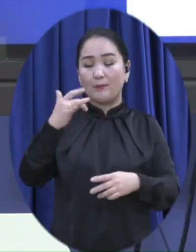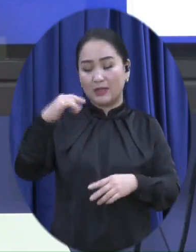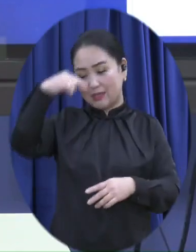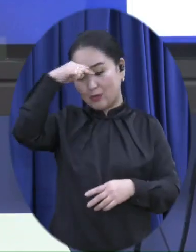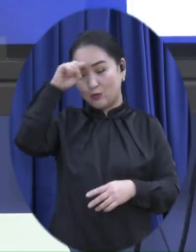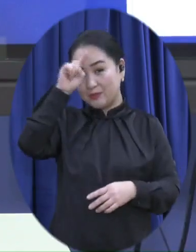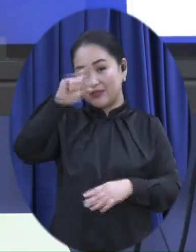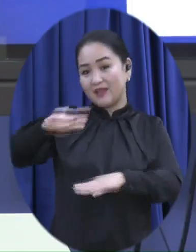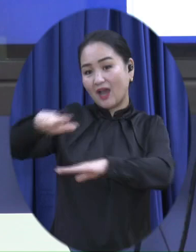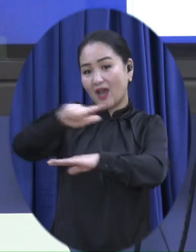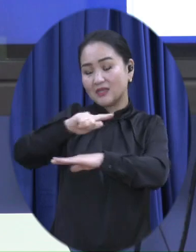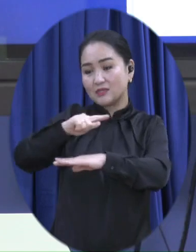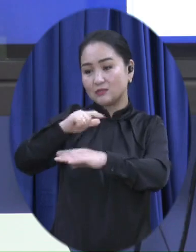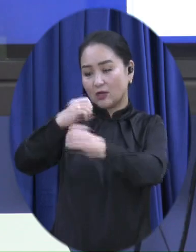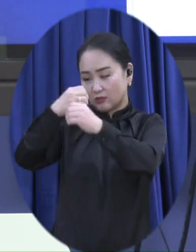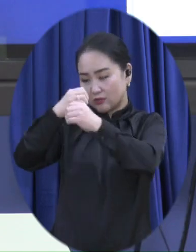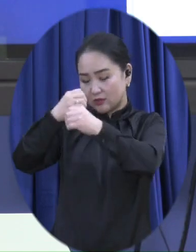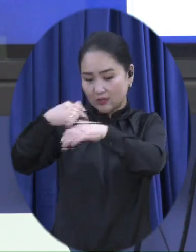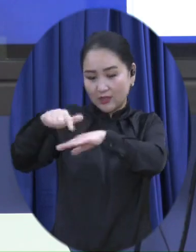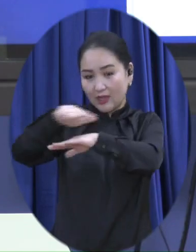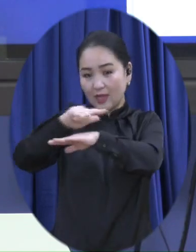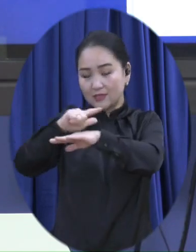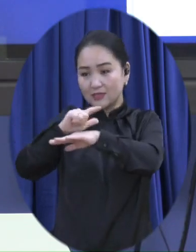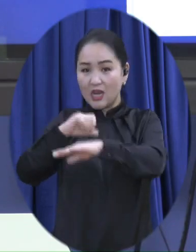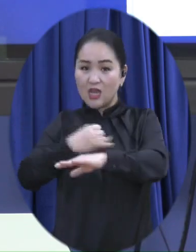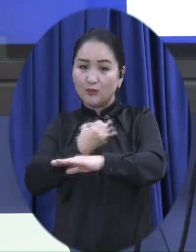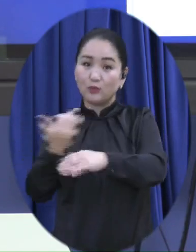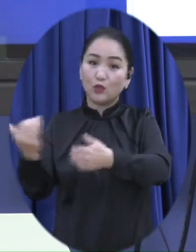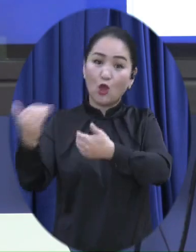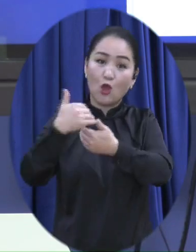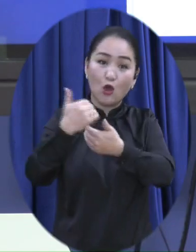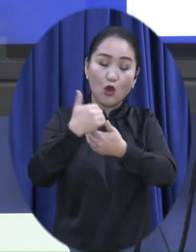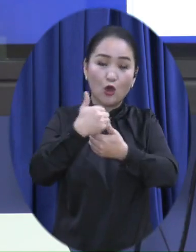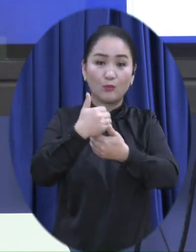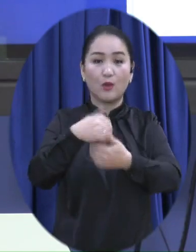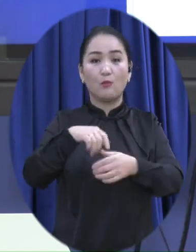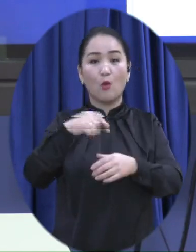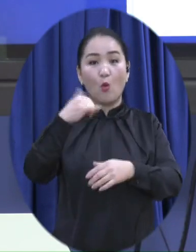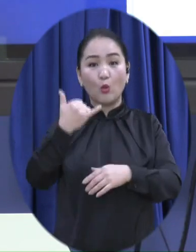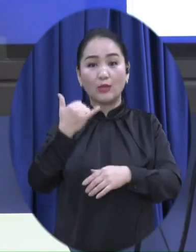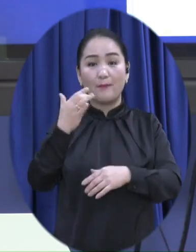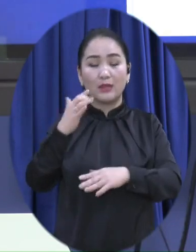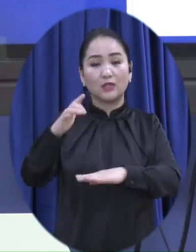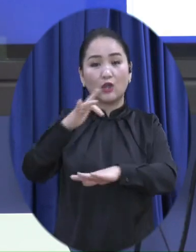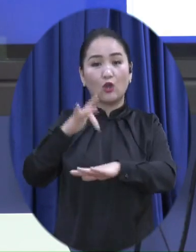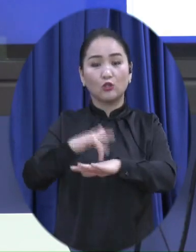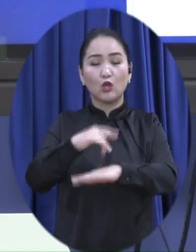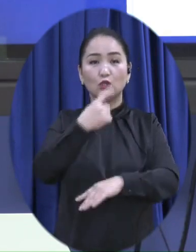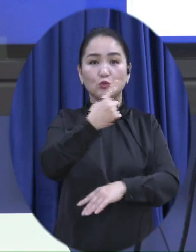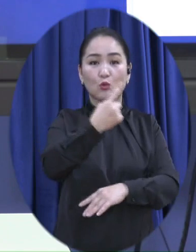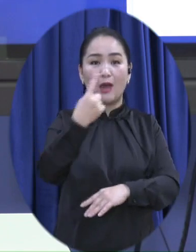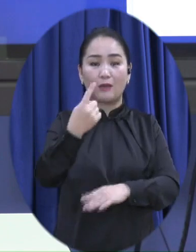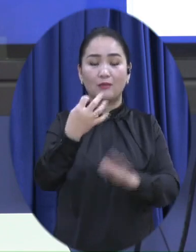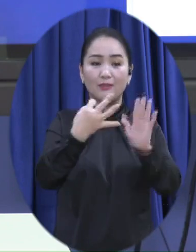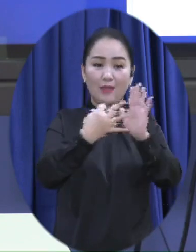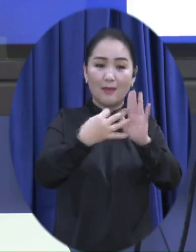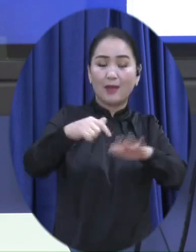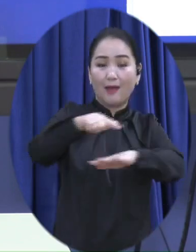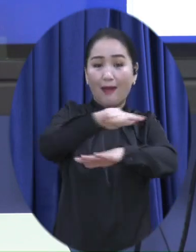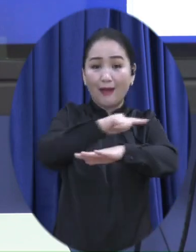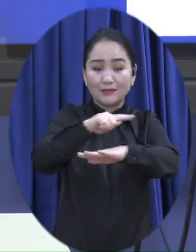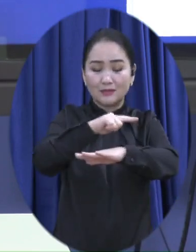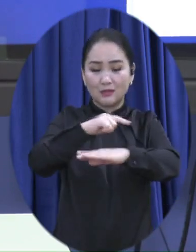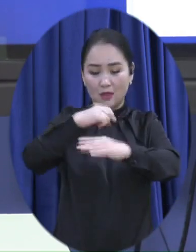энэ илрүүлэг шинжилгээний ажилд нилээд өтөвтэй оролцож байгаа. Нийтдээ нийслэл хотод 118 зэгт коронавирус